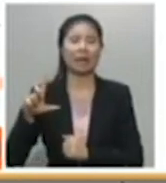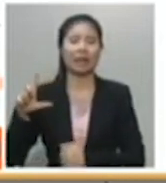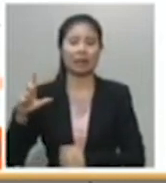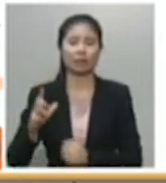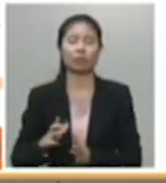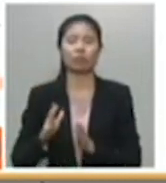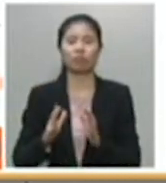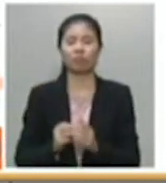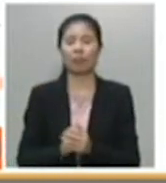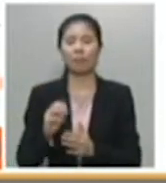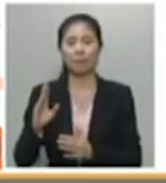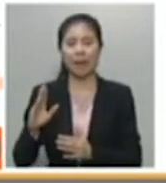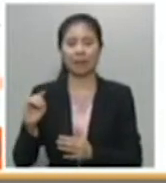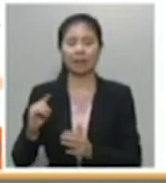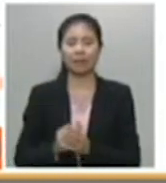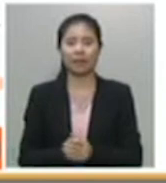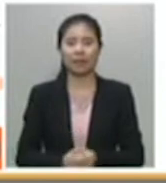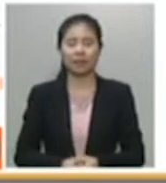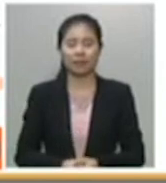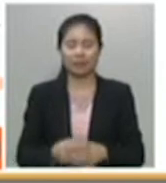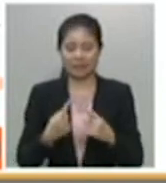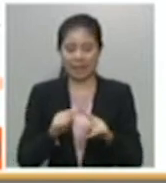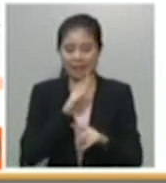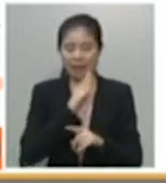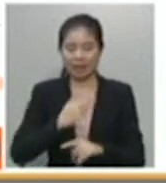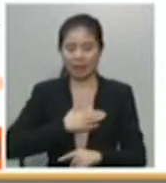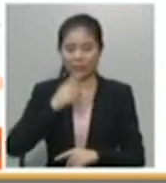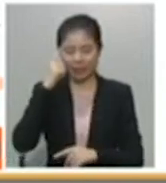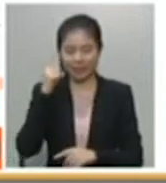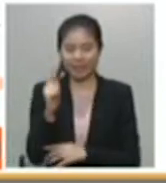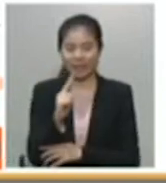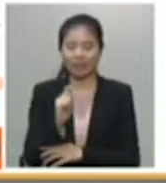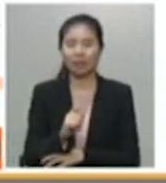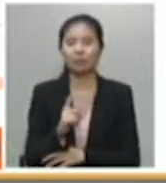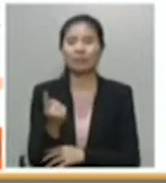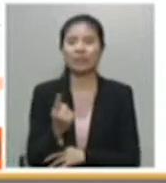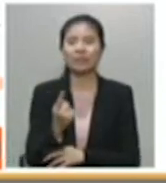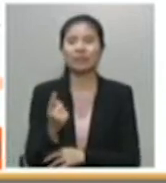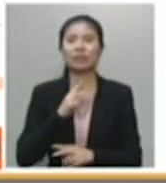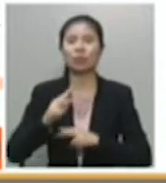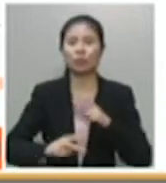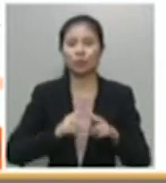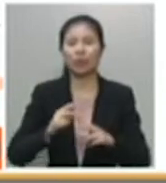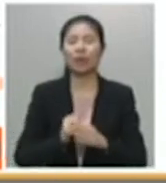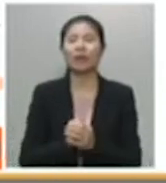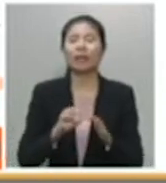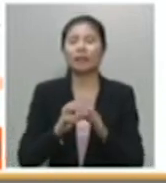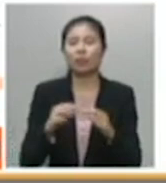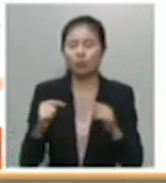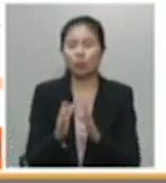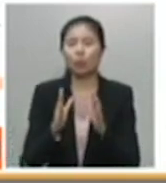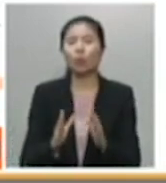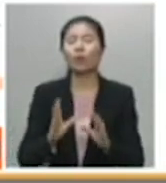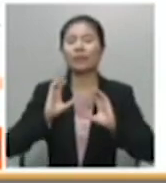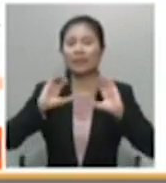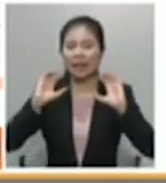าทแต่ถ้าเรามีความคิดว่าความจริงเราไม่ควรที่ดูแลเพียงแค่ข้าราชการให้